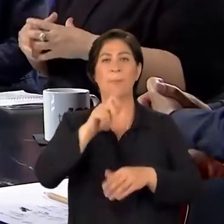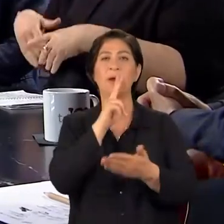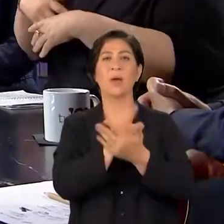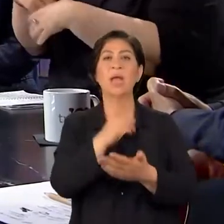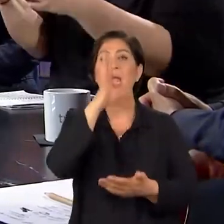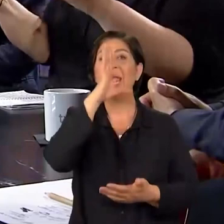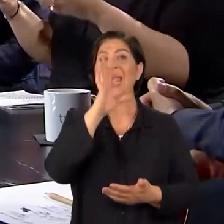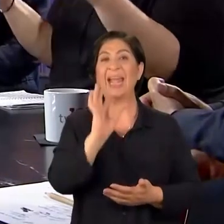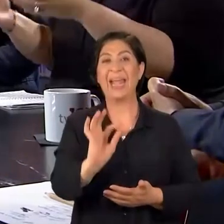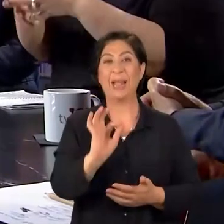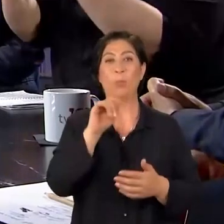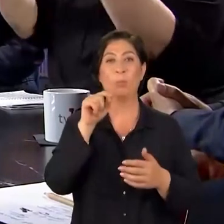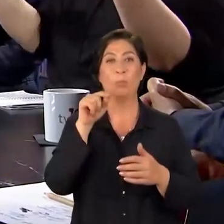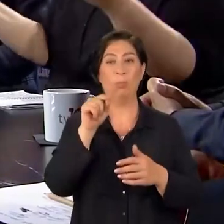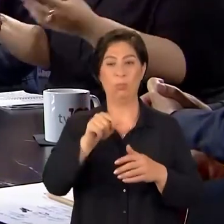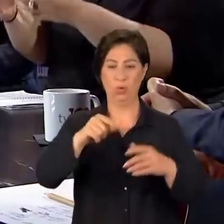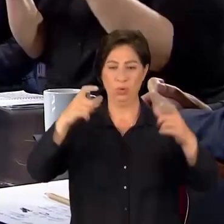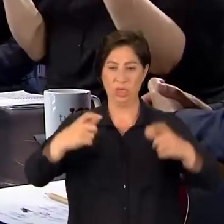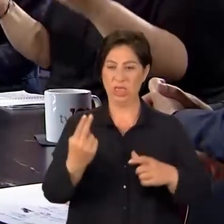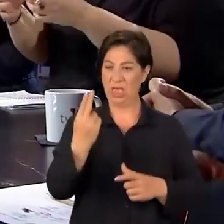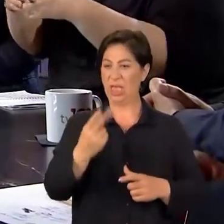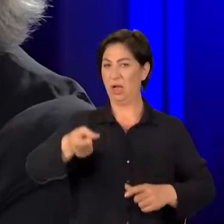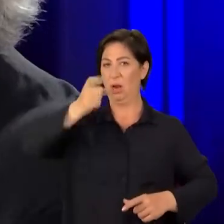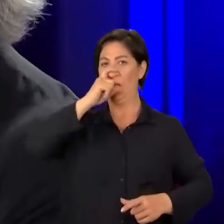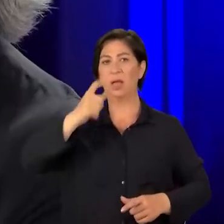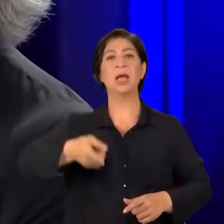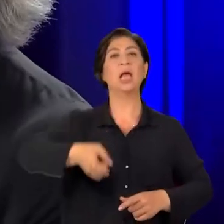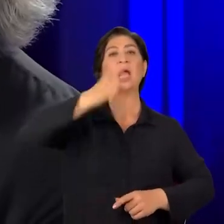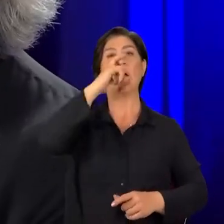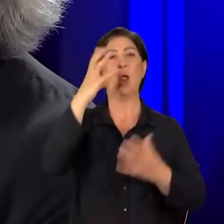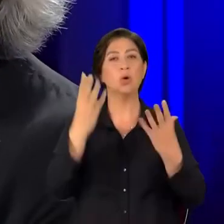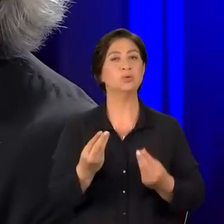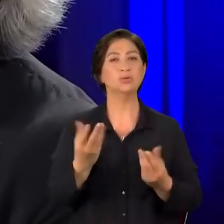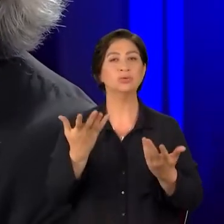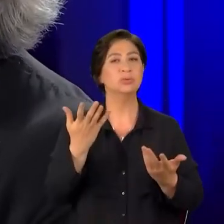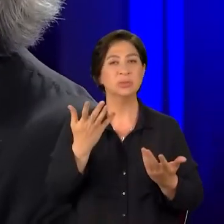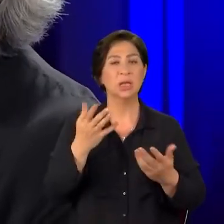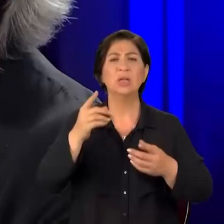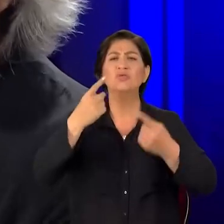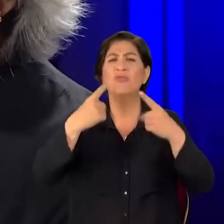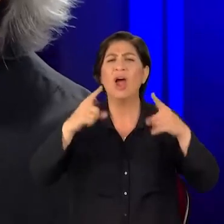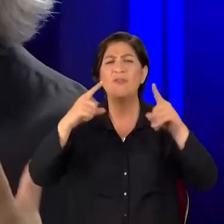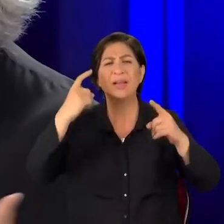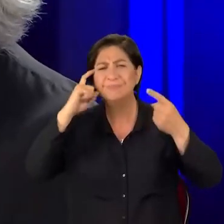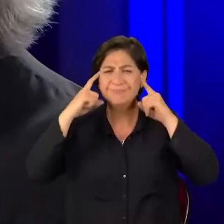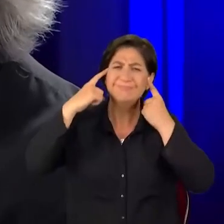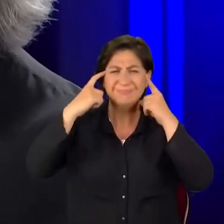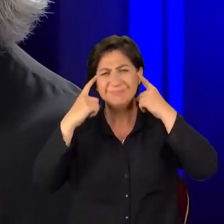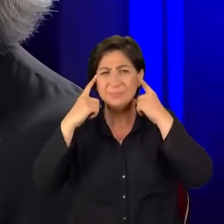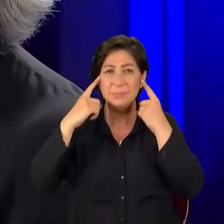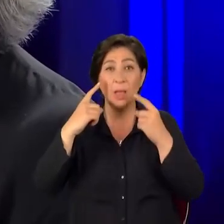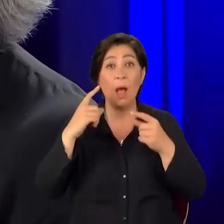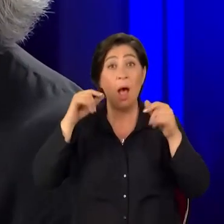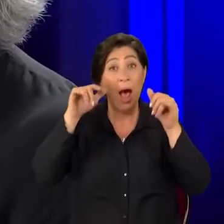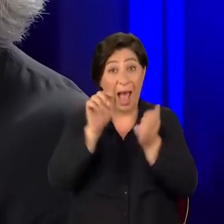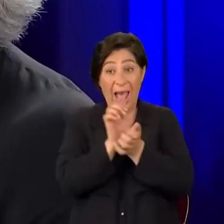karar verdiler ve kim artık bu Westeros'u yönetsin, 7 krallık ülkesi. Ve herkes işte çeşitli